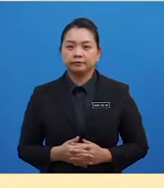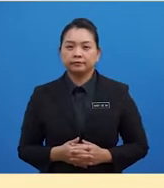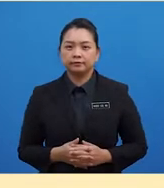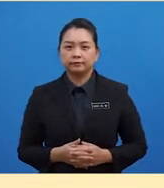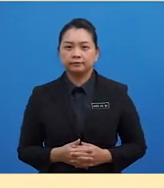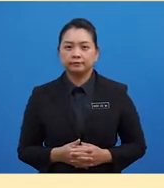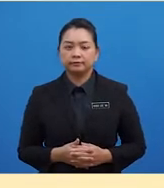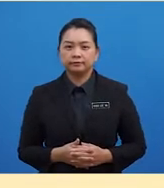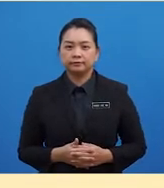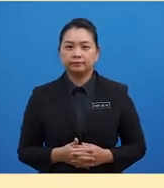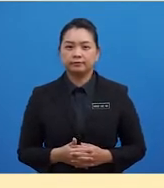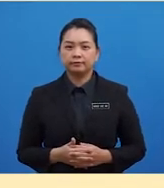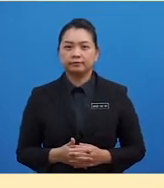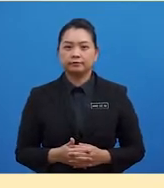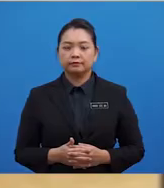di sebelahnya.